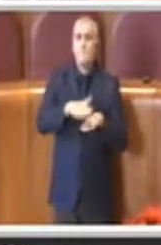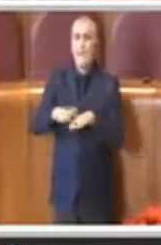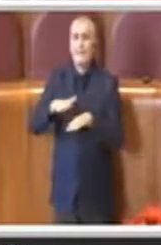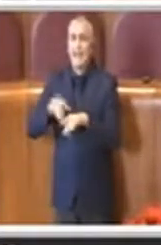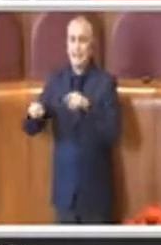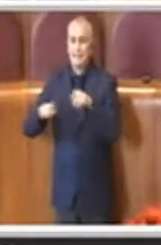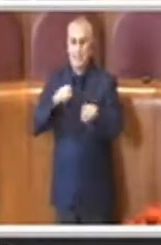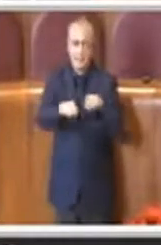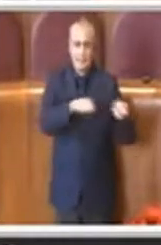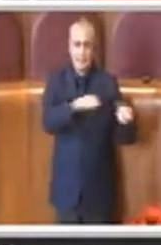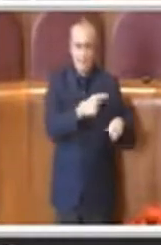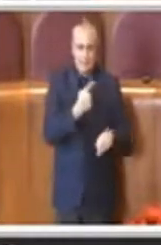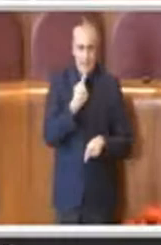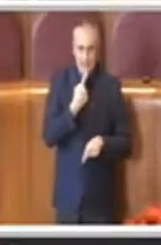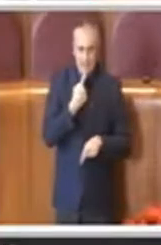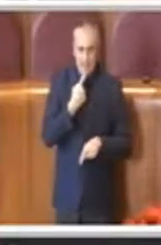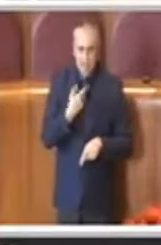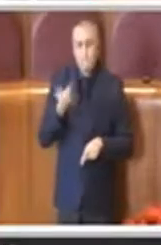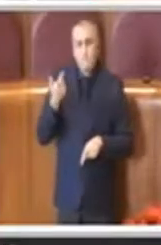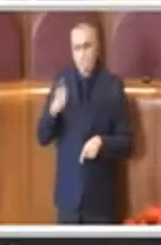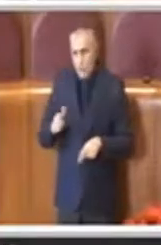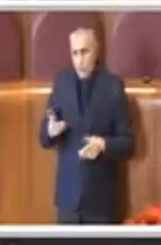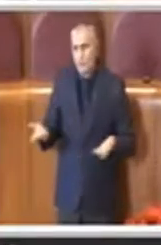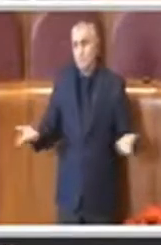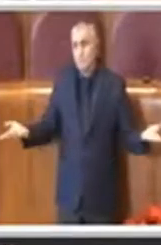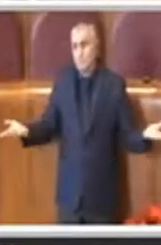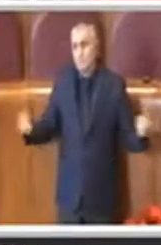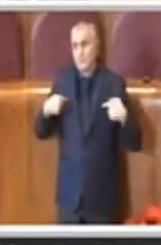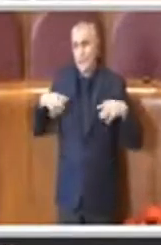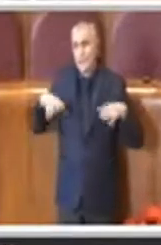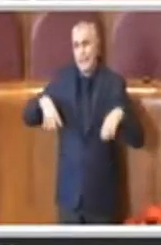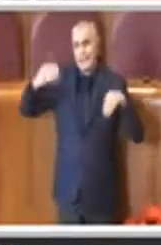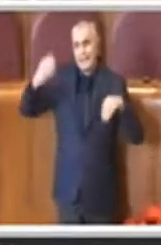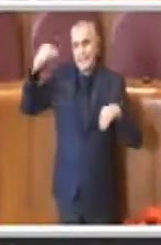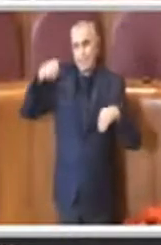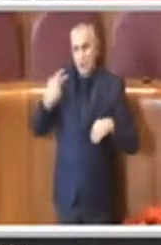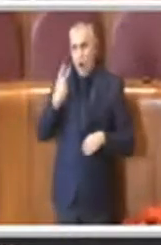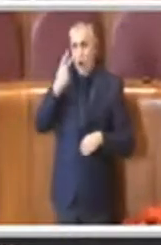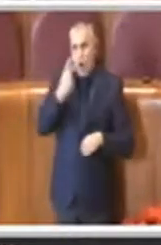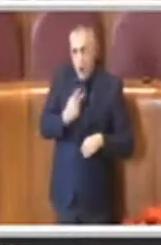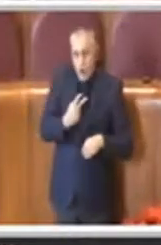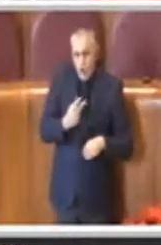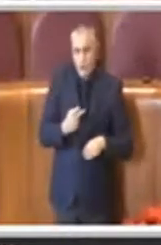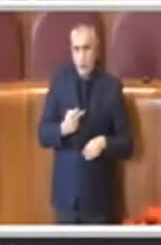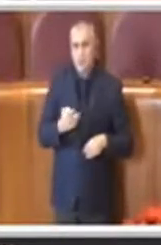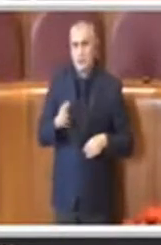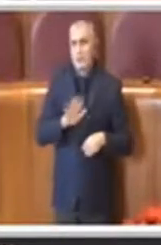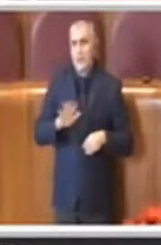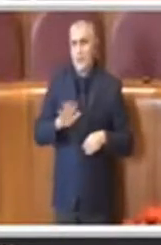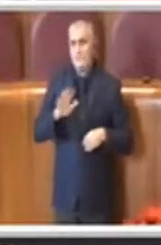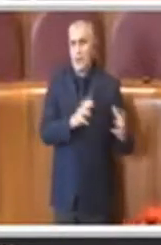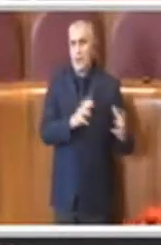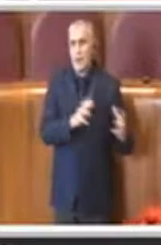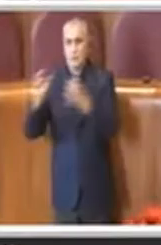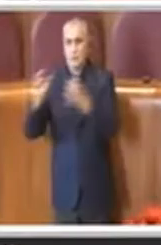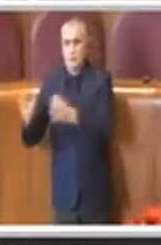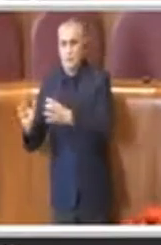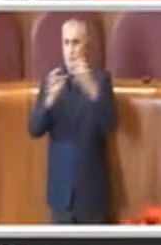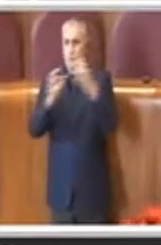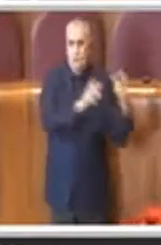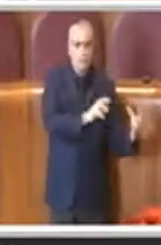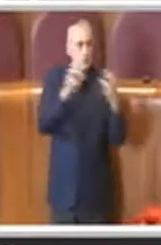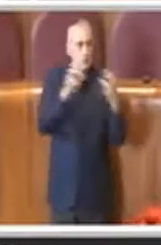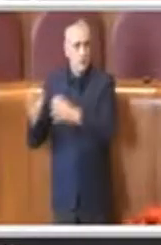dipartimenti. Perché inizialmente, devo dirlo, abbiamo assistito in alcuni casi un po' ad un rimpallo. Questo succede, lo devo dire,